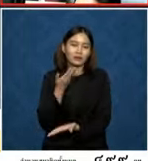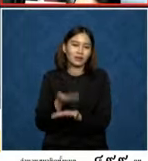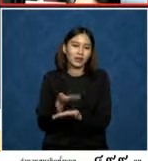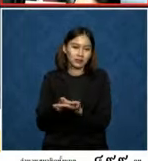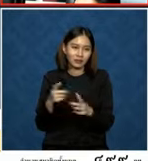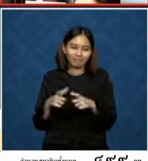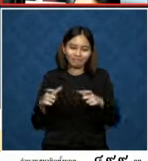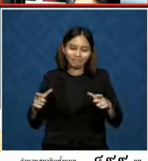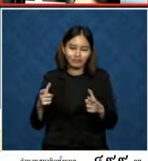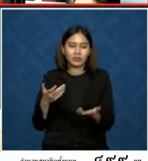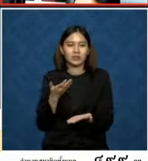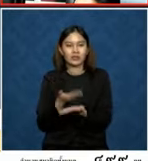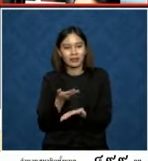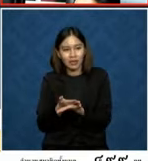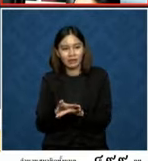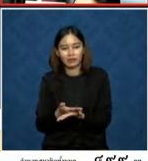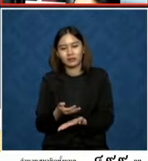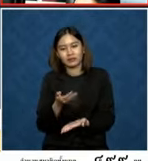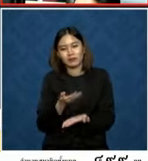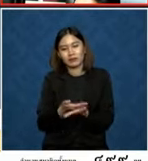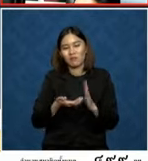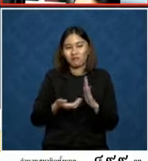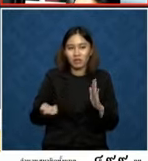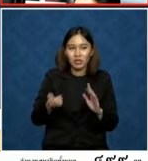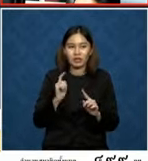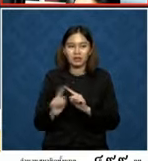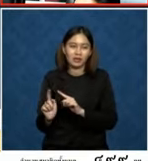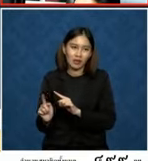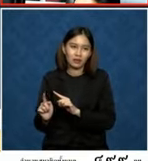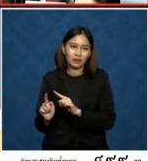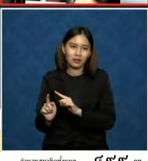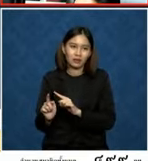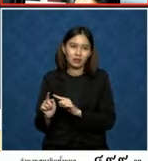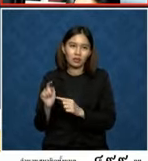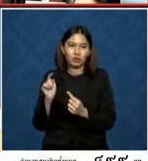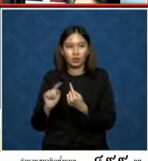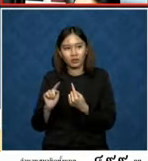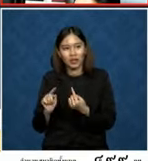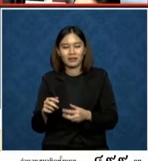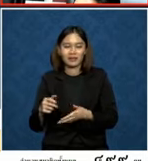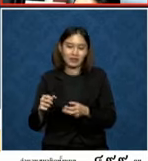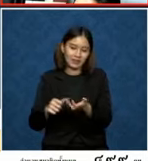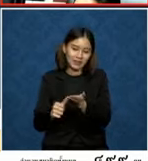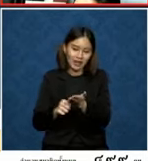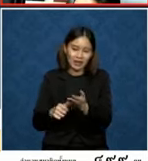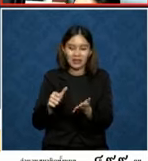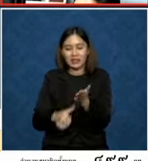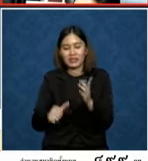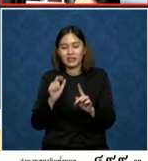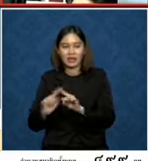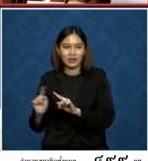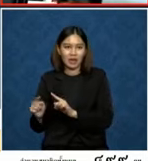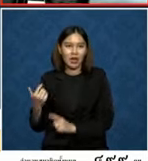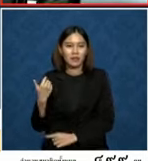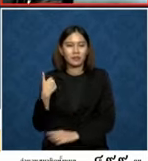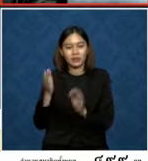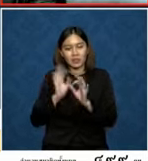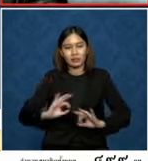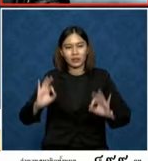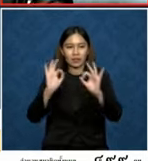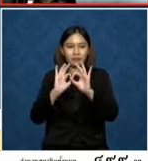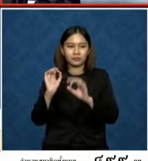การออกเงินหรือใช้ในการแก้หนี้ต่างๆฉะนั้นมีความจำเป็น